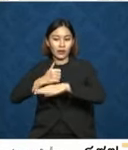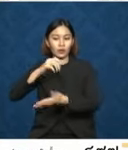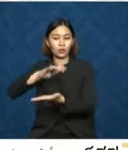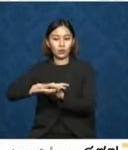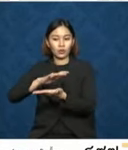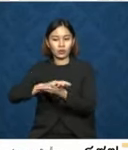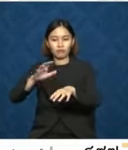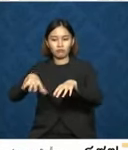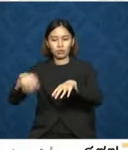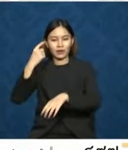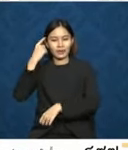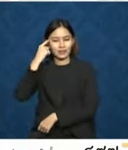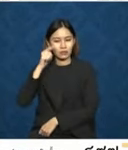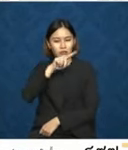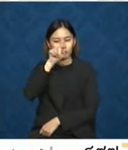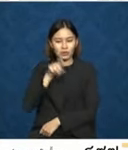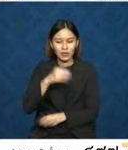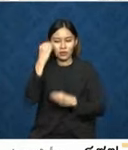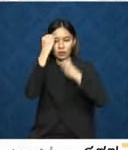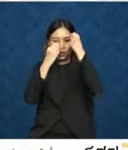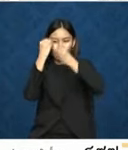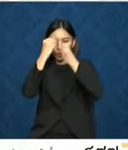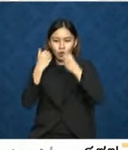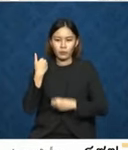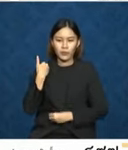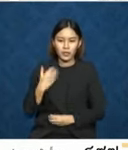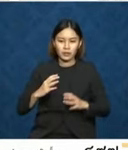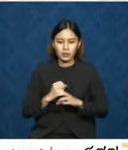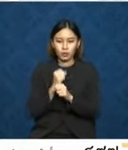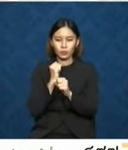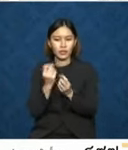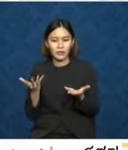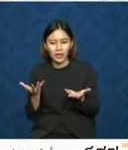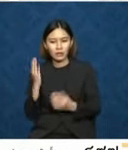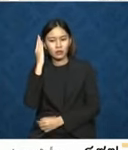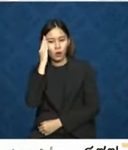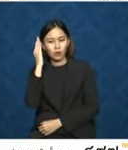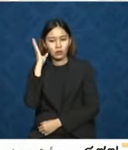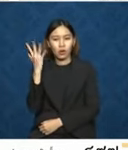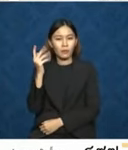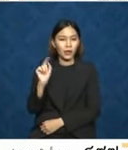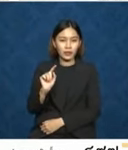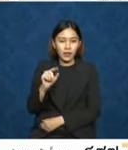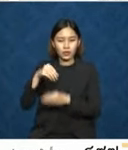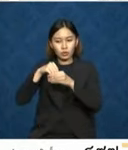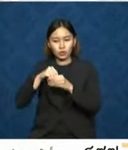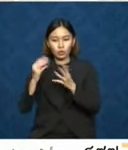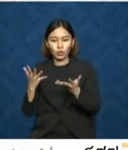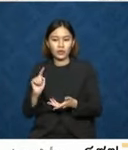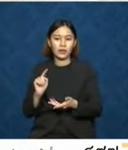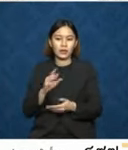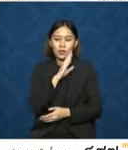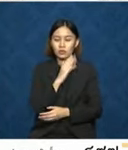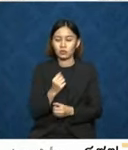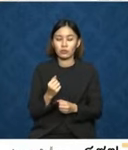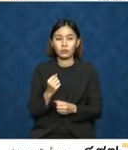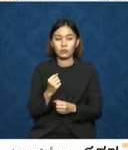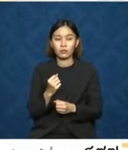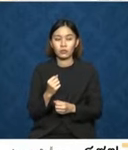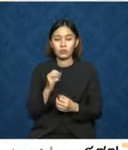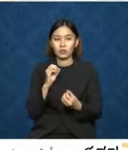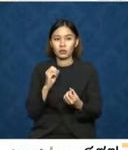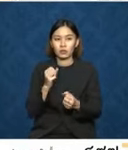ศึกษาเเกิดความสับสนว่าไม่รู้จะนอนเวนหรือไม่นอนเวนดีและเอ่อถ้าไม่นอนแล้วจะทำให้